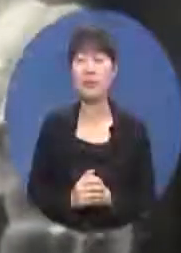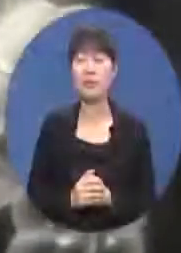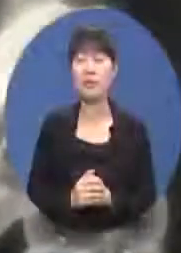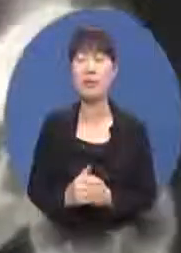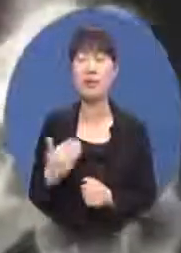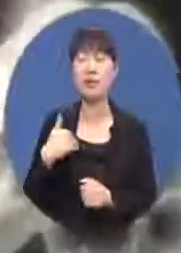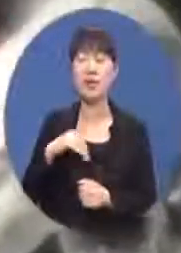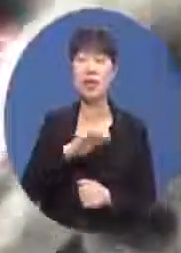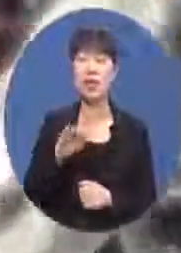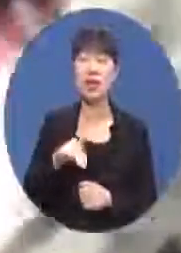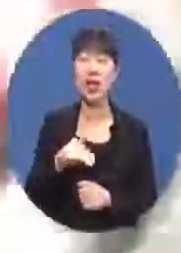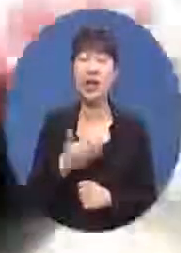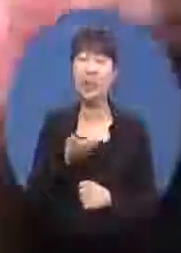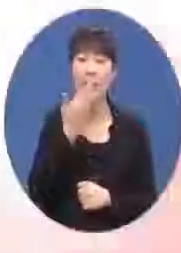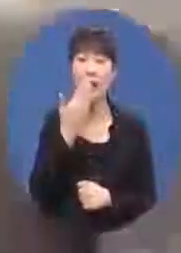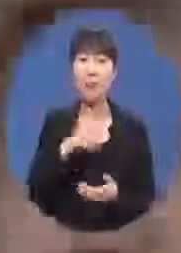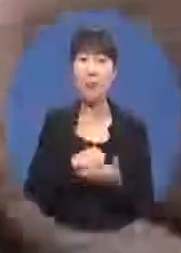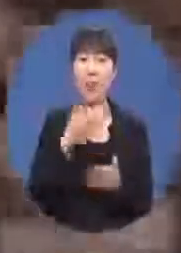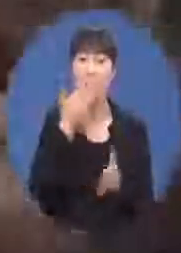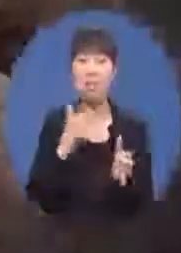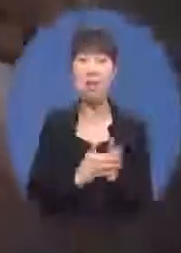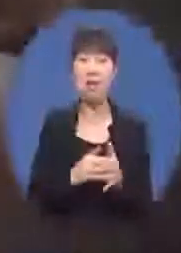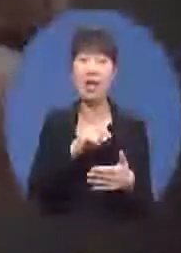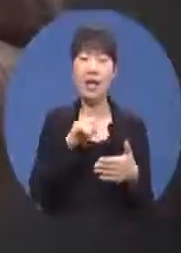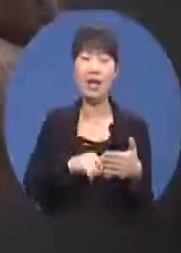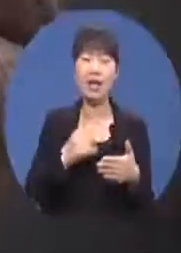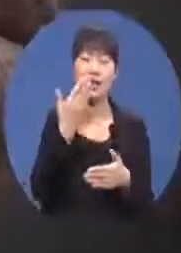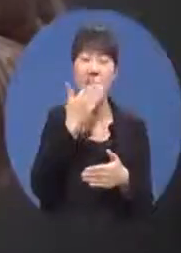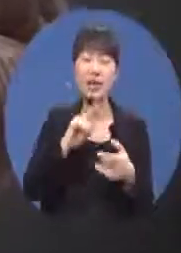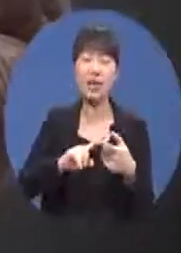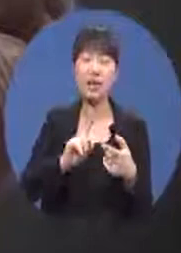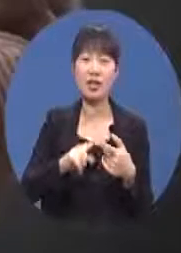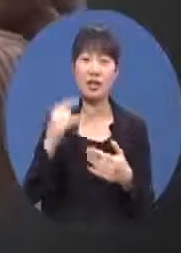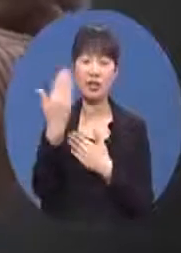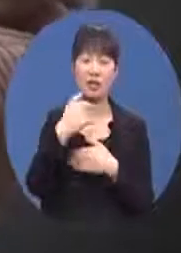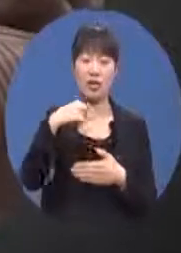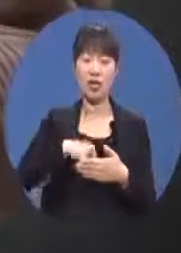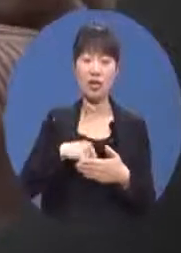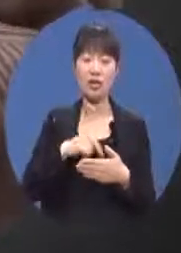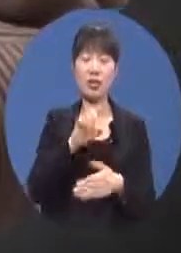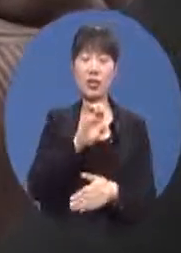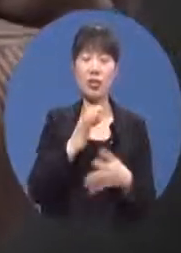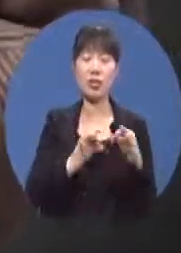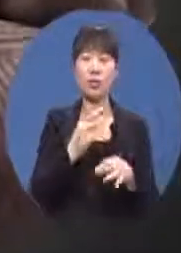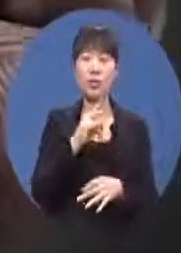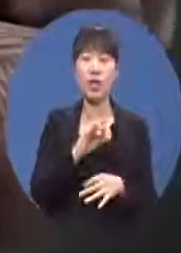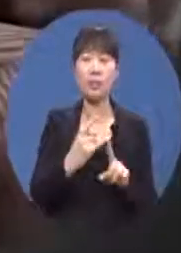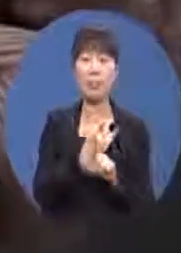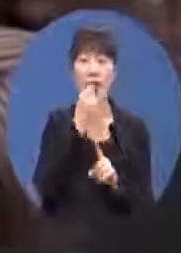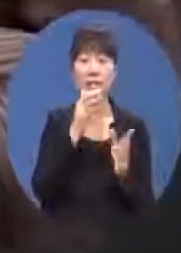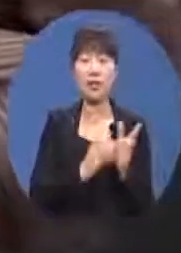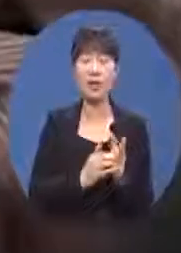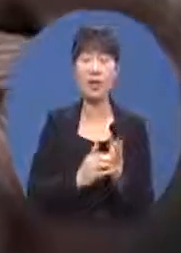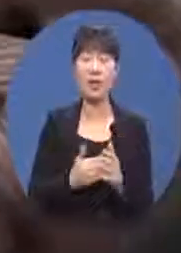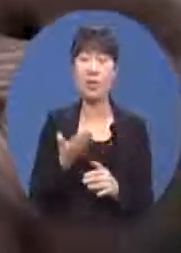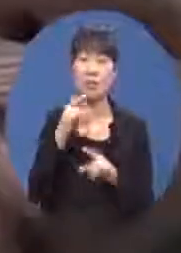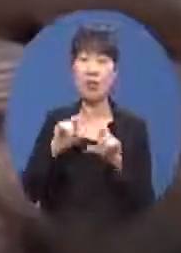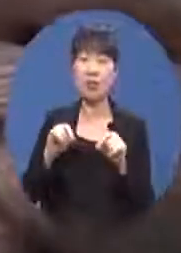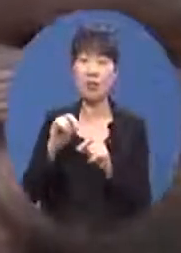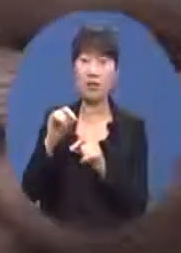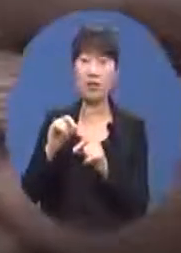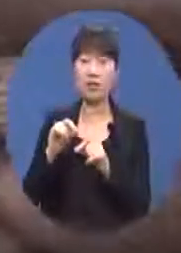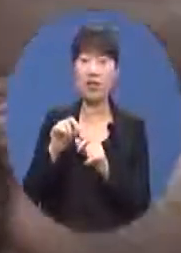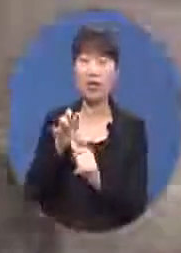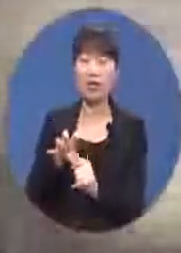우리가 밥이나 빵을 먹으면 그 속의 당 성분은 체내에서 포도당으로 바뀝니다. 포도당은 식욕을 억제하는 호르몬